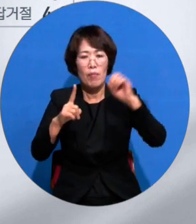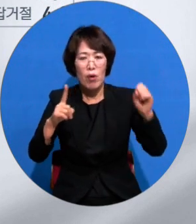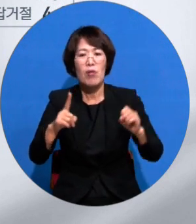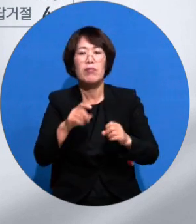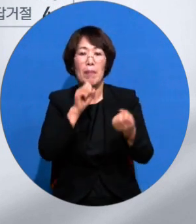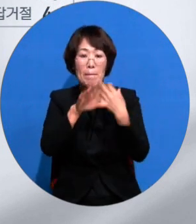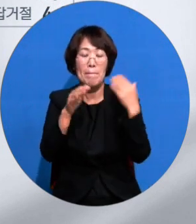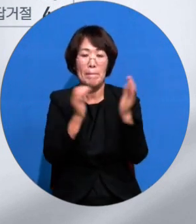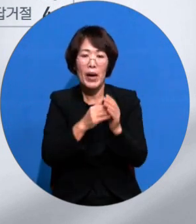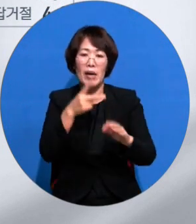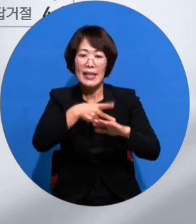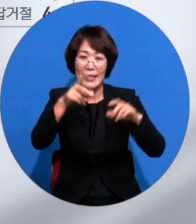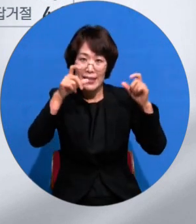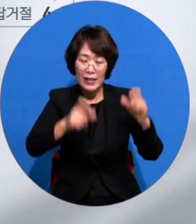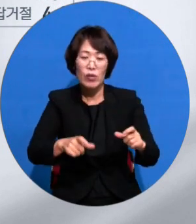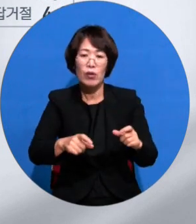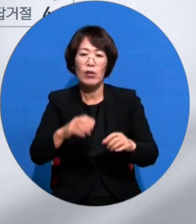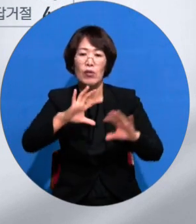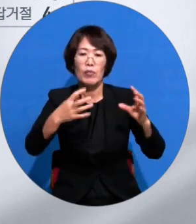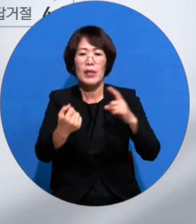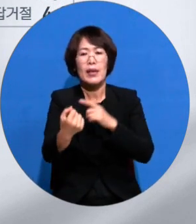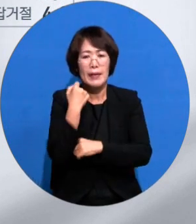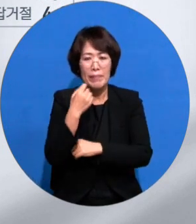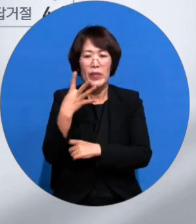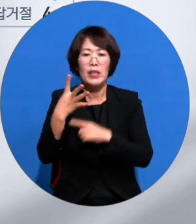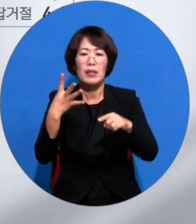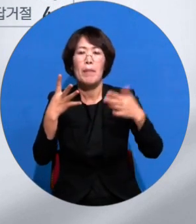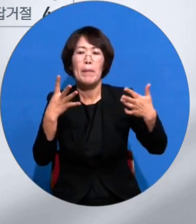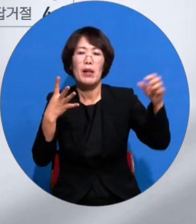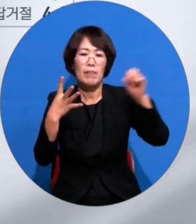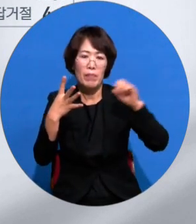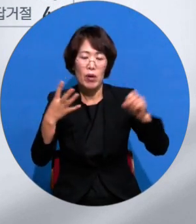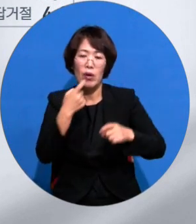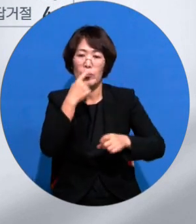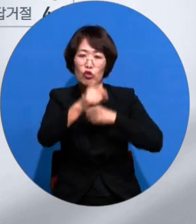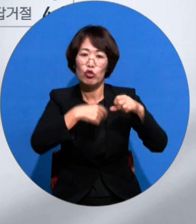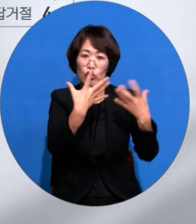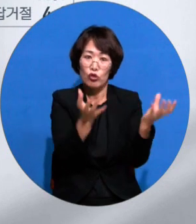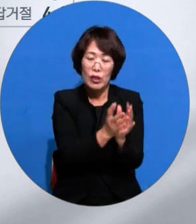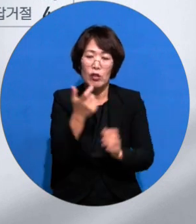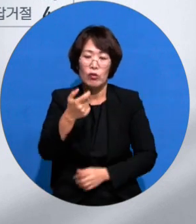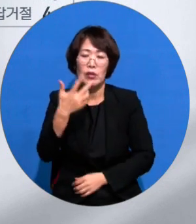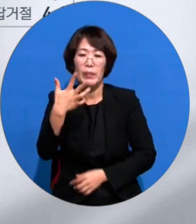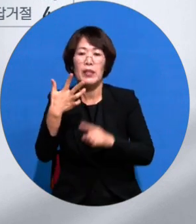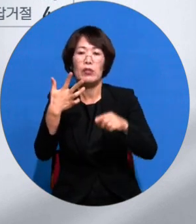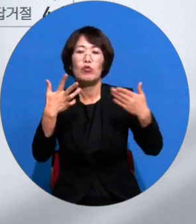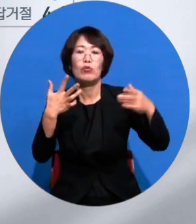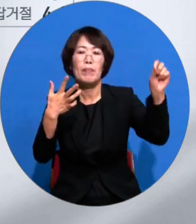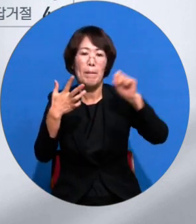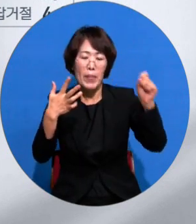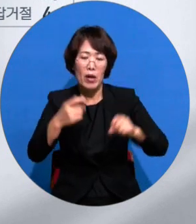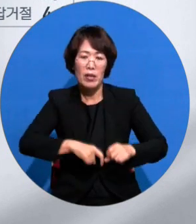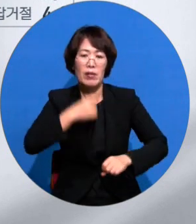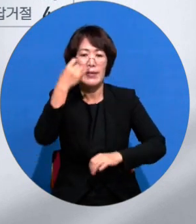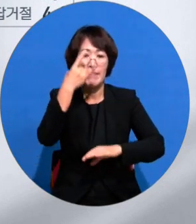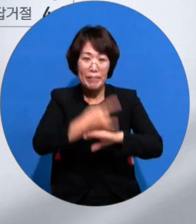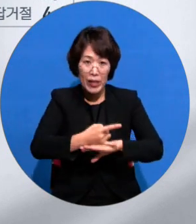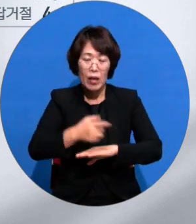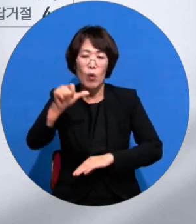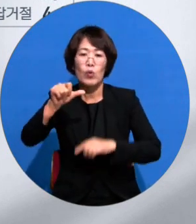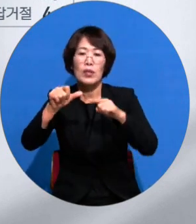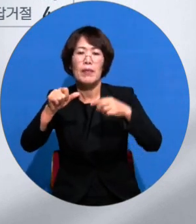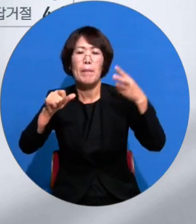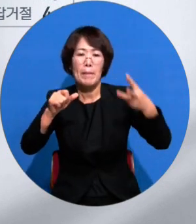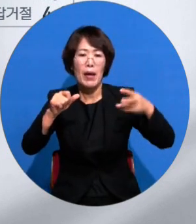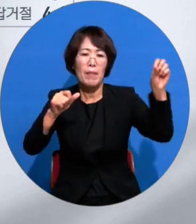나타났고 신안군에서는 국민의힘 4.8%, 민주당 68.9%, 정의당